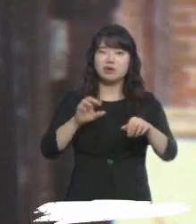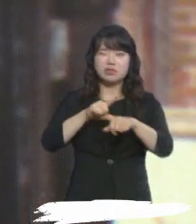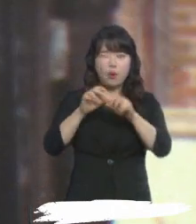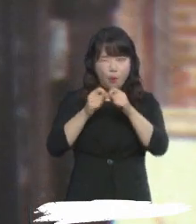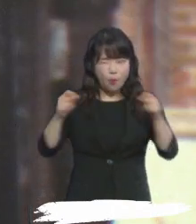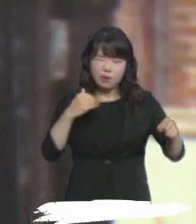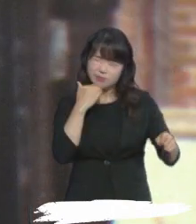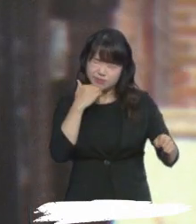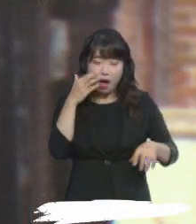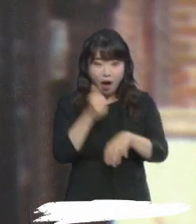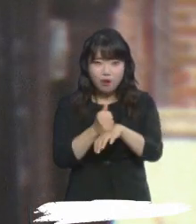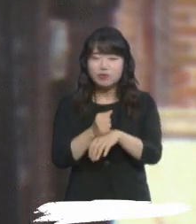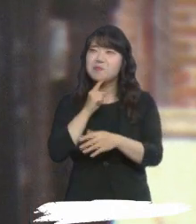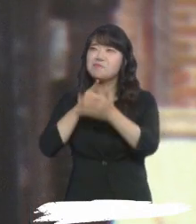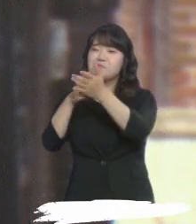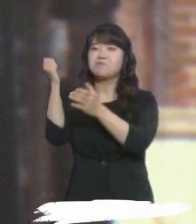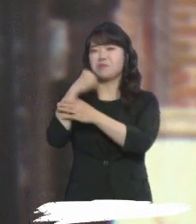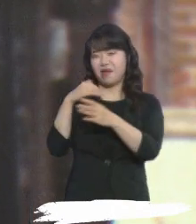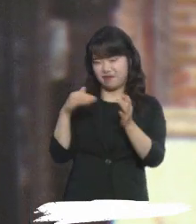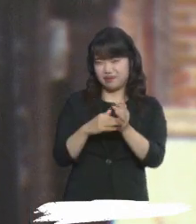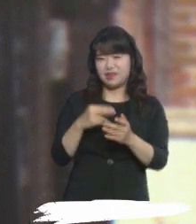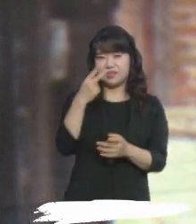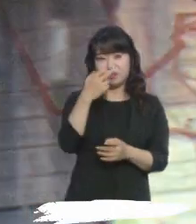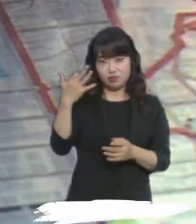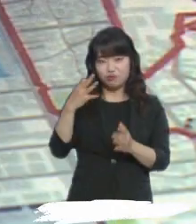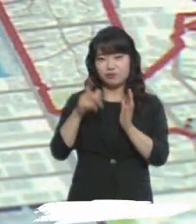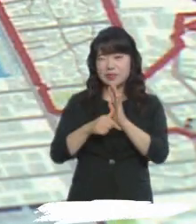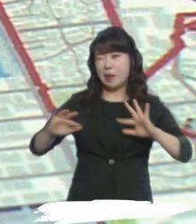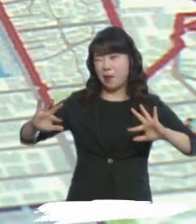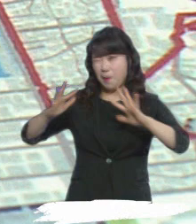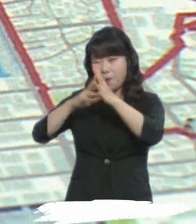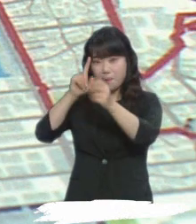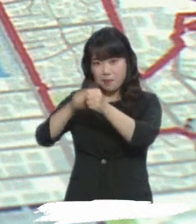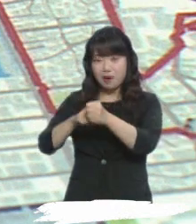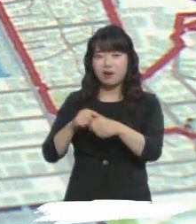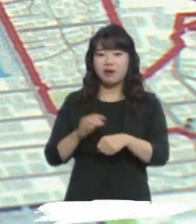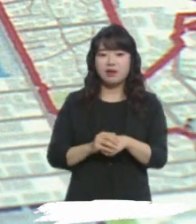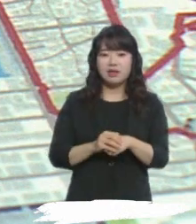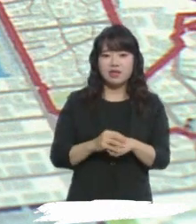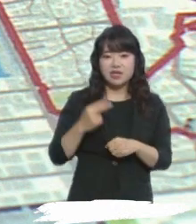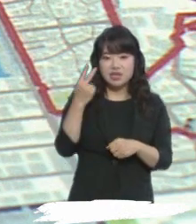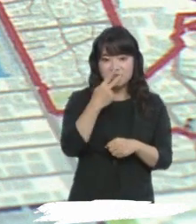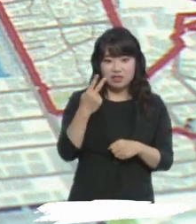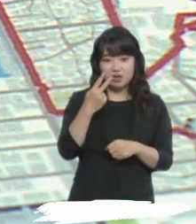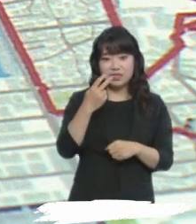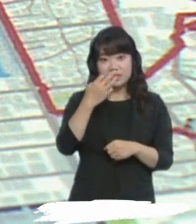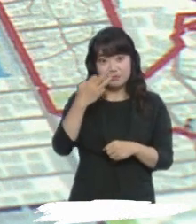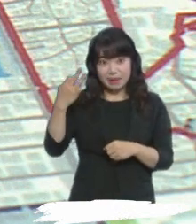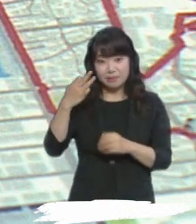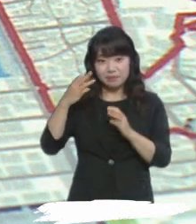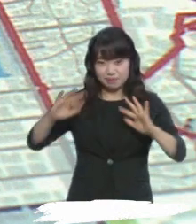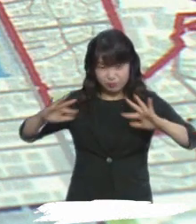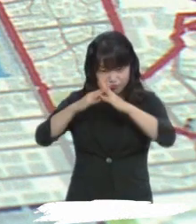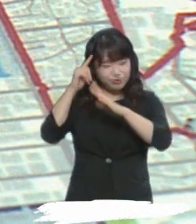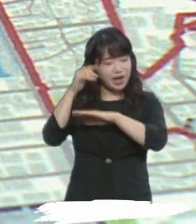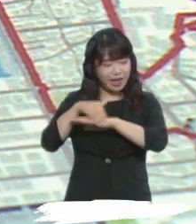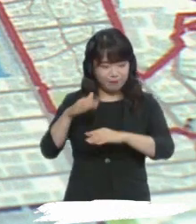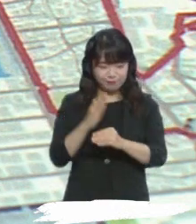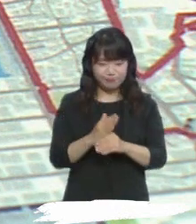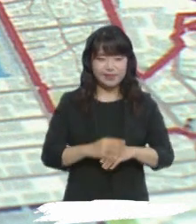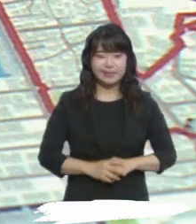계획 인가를 받았습니다. 2019년 준공을 목표로 1213세대를 공급한다는 계획입니다. 이재용